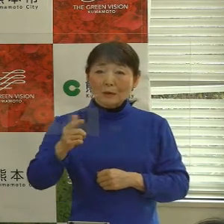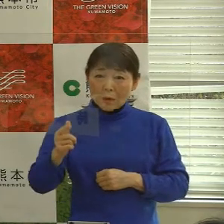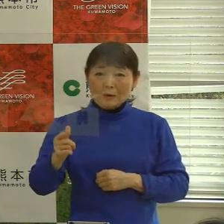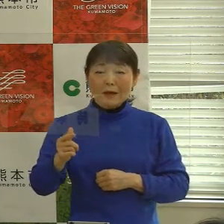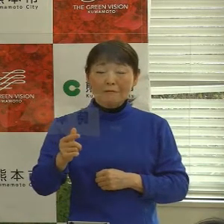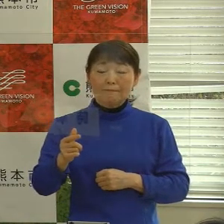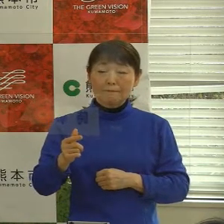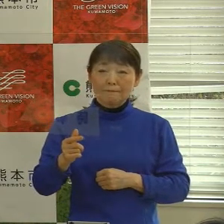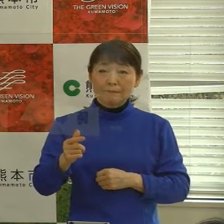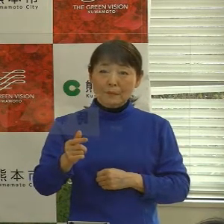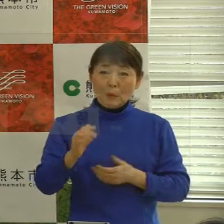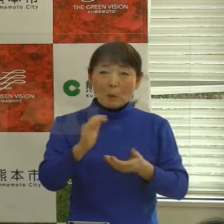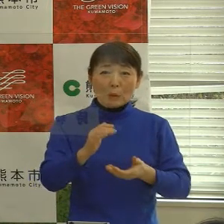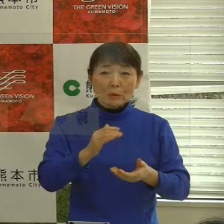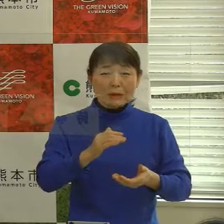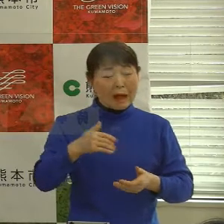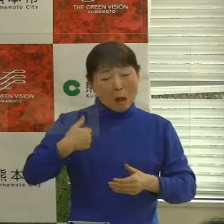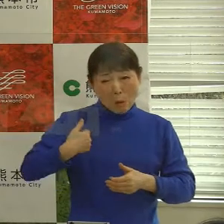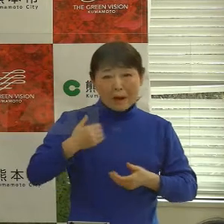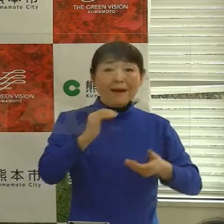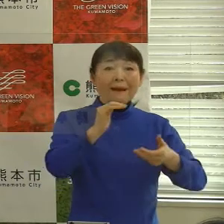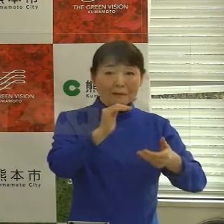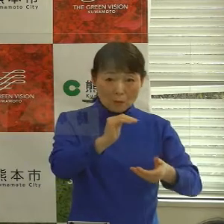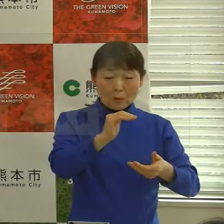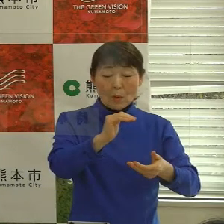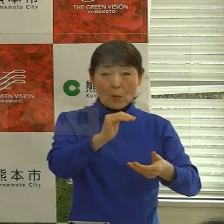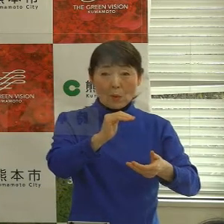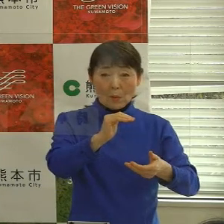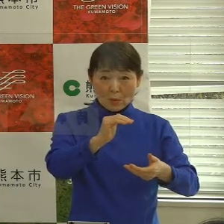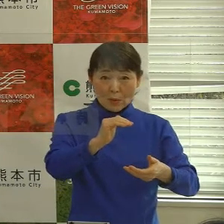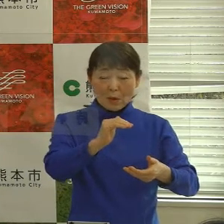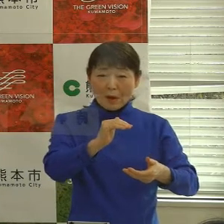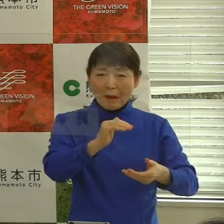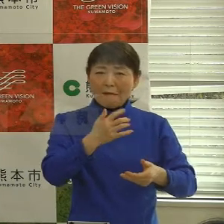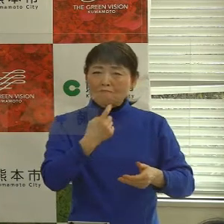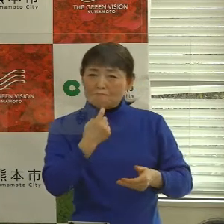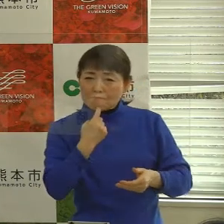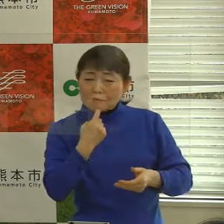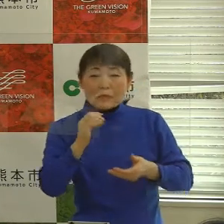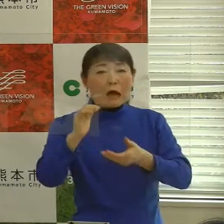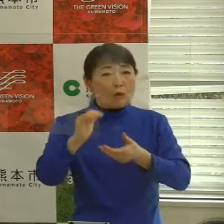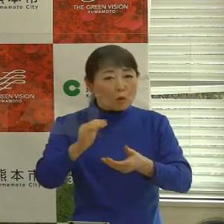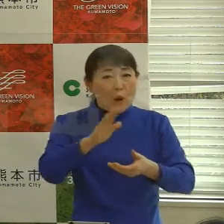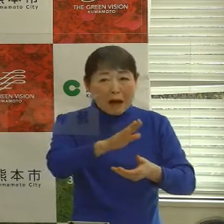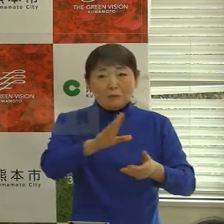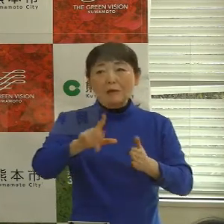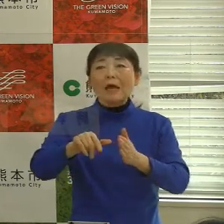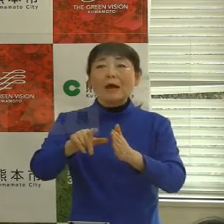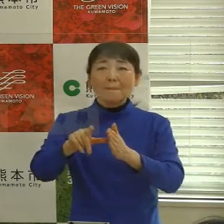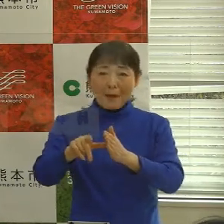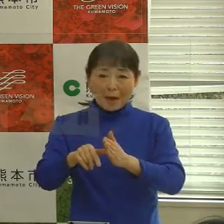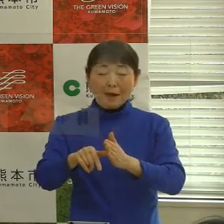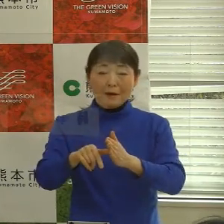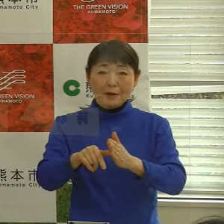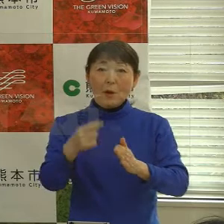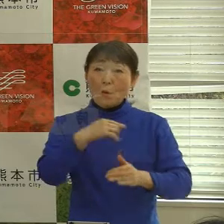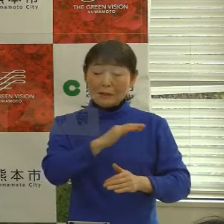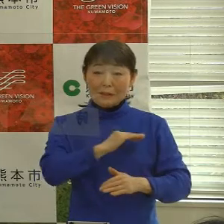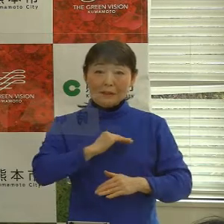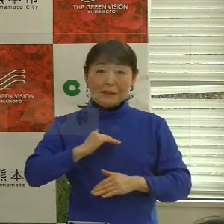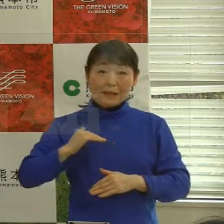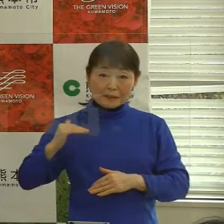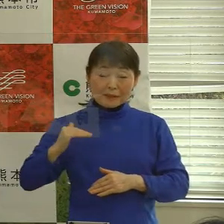ね、ご不明な点とか、それから不審な点があるということであればですね、それは我